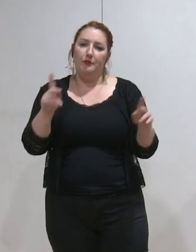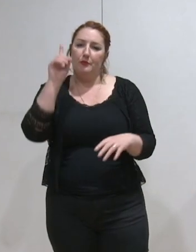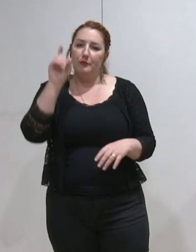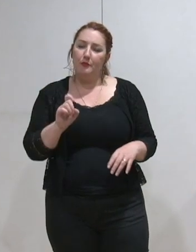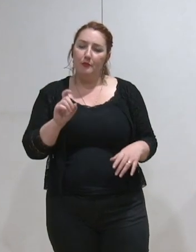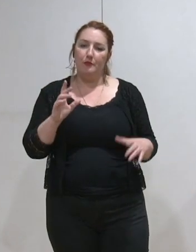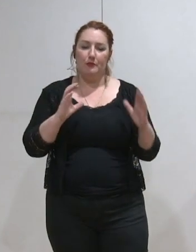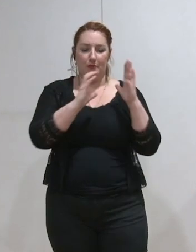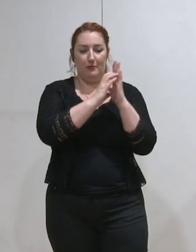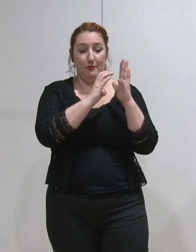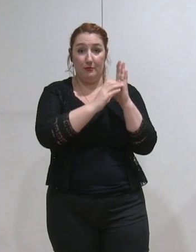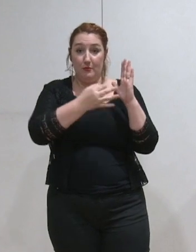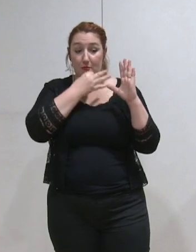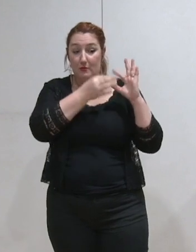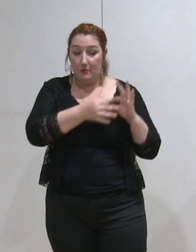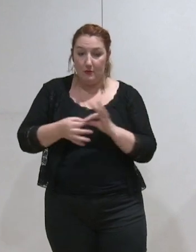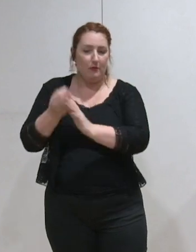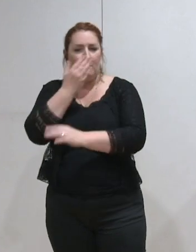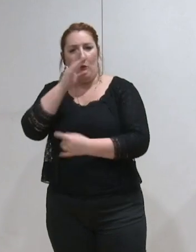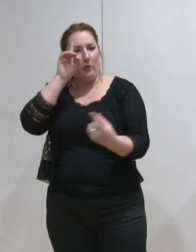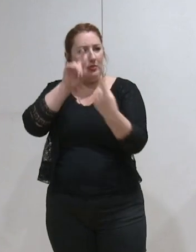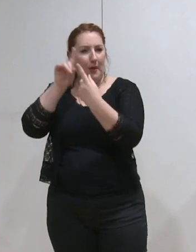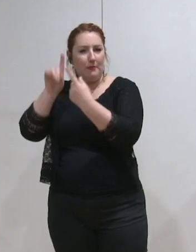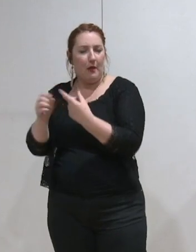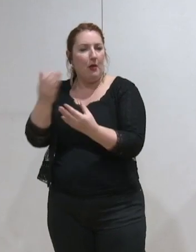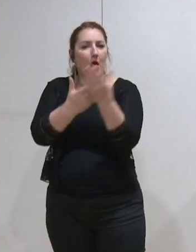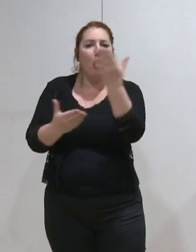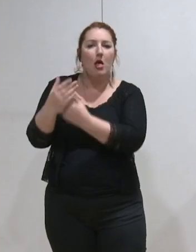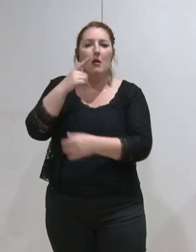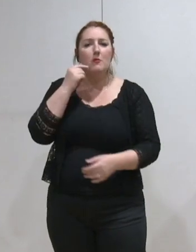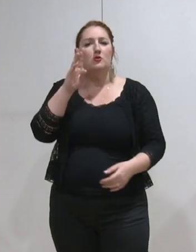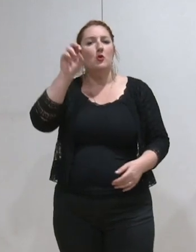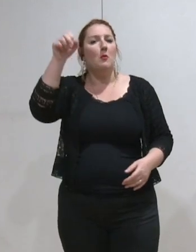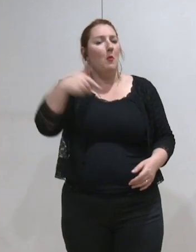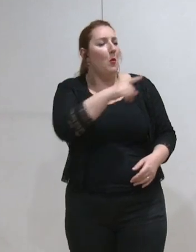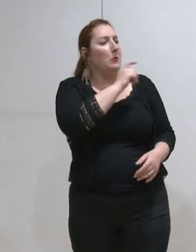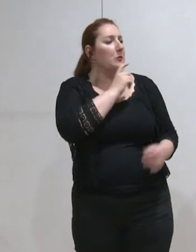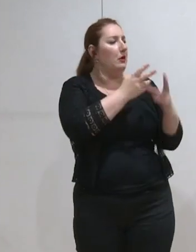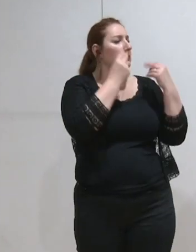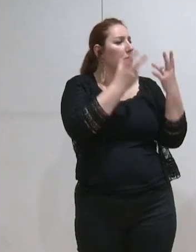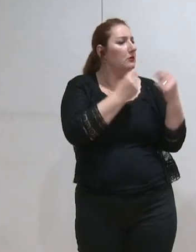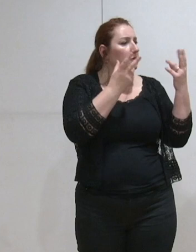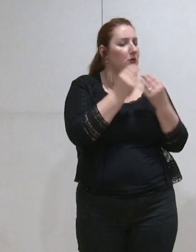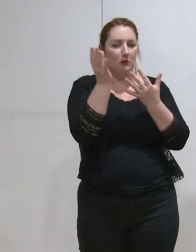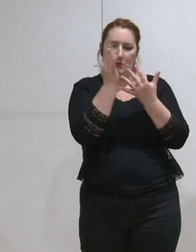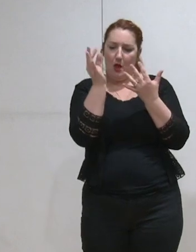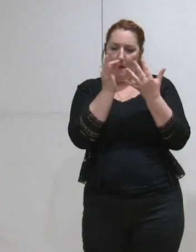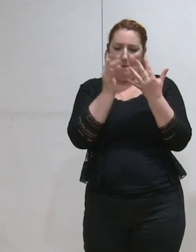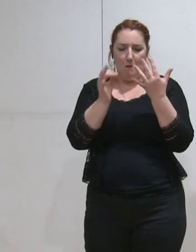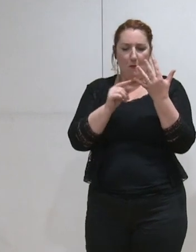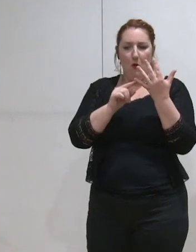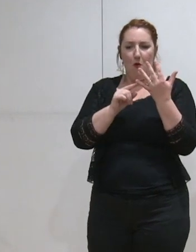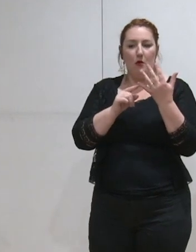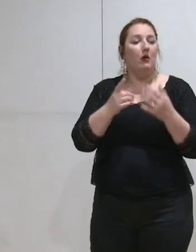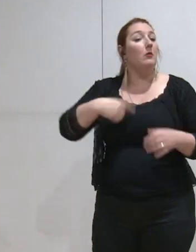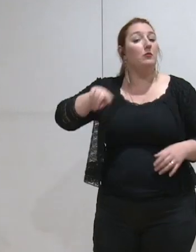l'opportunité d'évoquer d'autres sujets euh monsieur Bron vous retenez euh certains éléments seulement de ce que nous